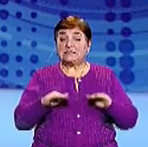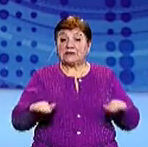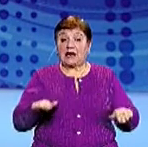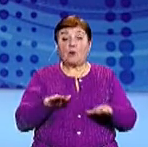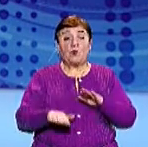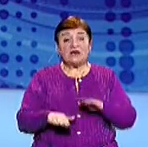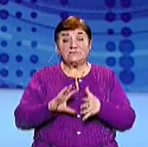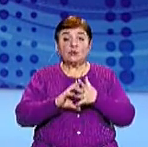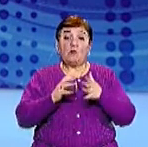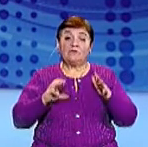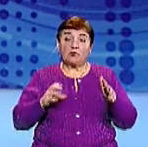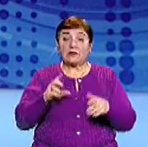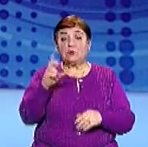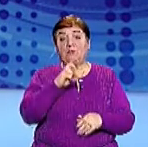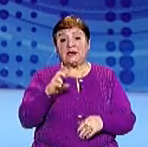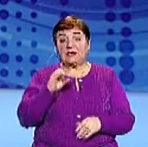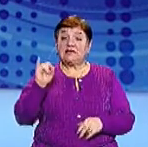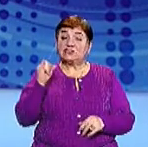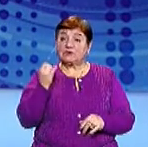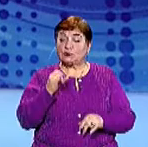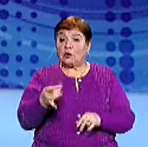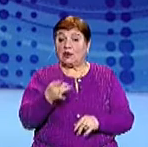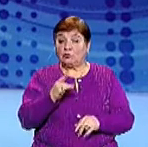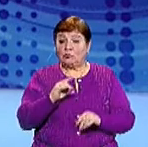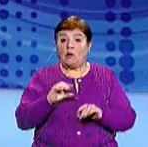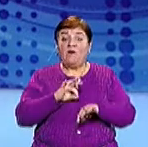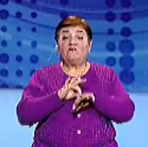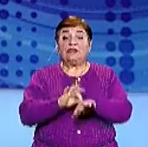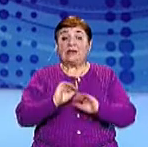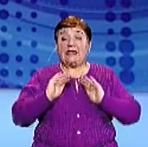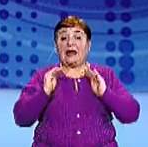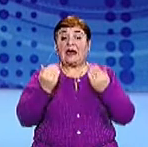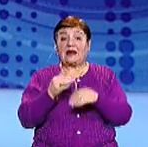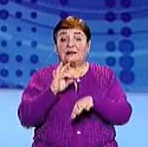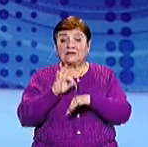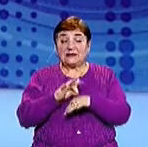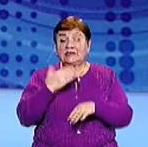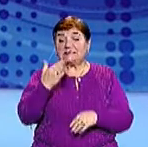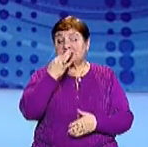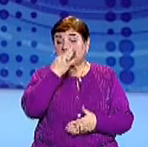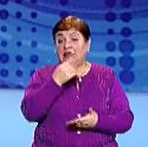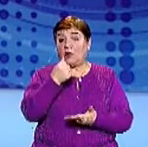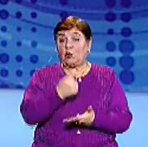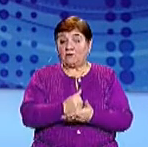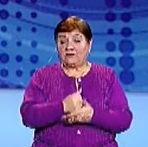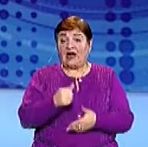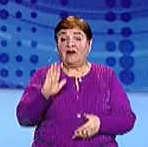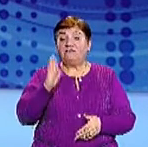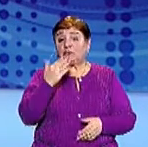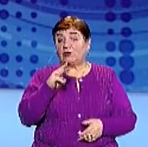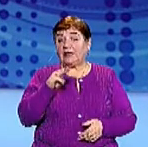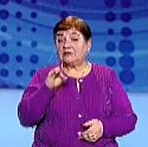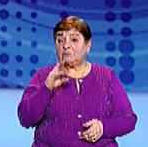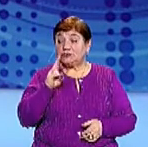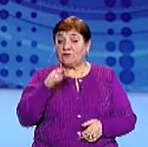також Виноградівського, Берегівського та Іршавського районів ввели карантин. Про це сьогодні розповіла головна епідеміологиня Закарпаття Вікторія Тимчик. В